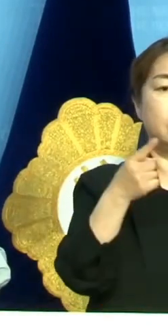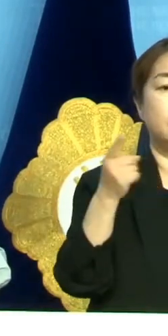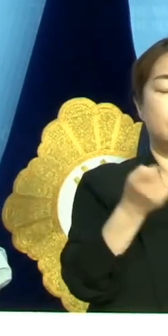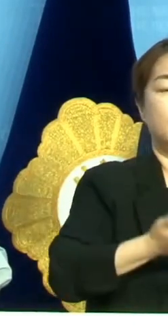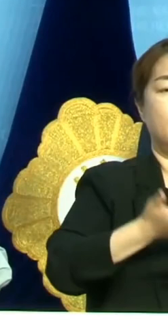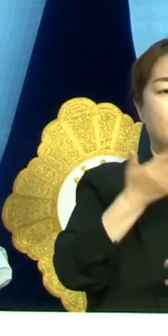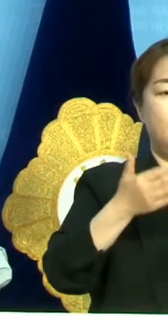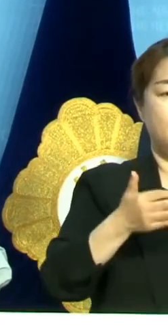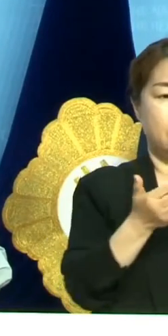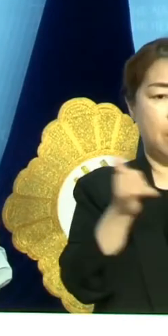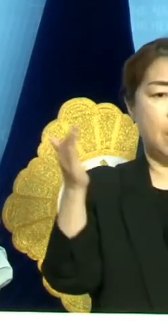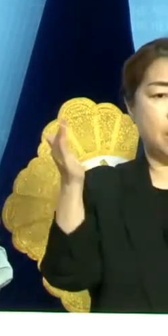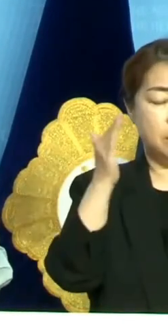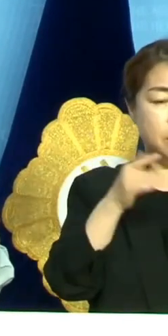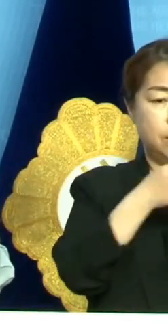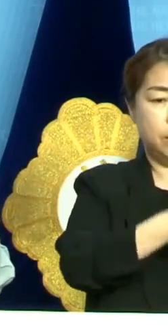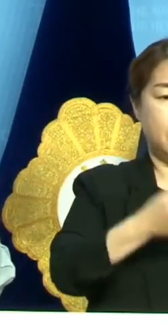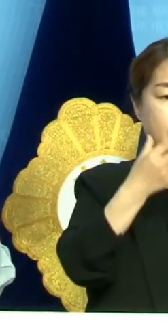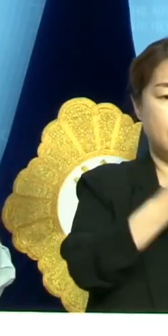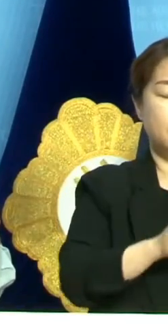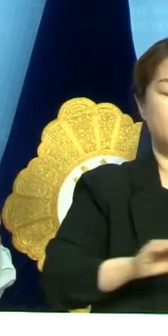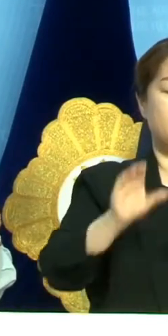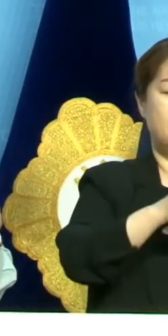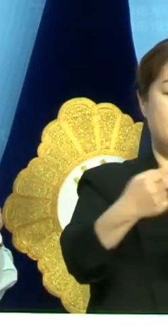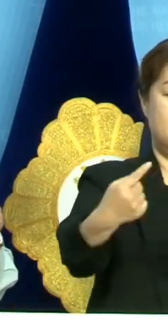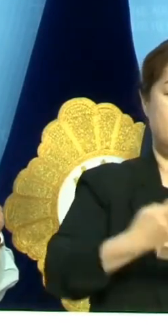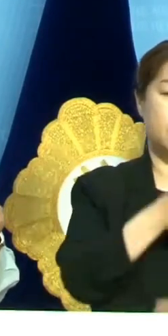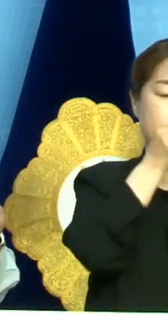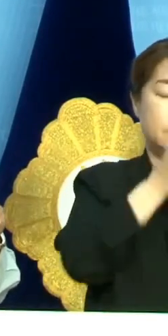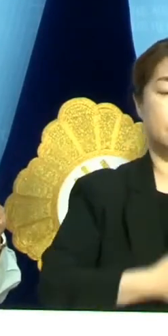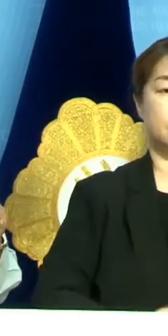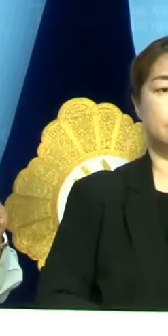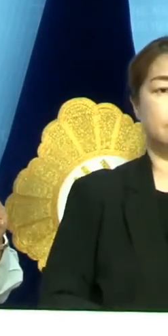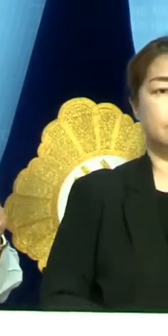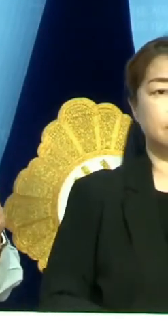18명의 학생들이 피해 사례를 추가로 제거했습니다